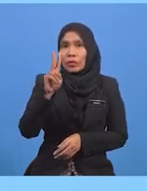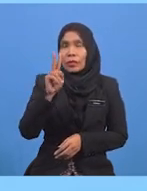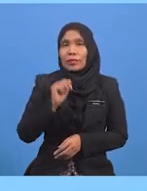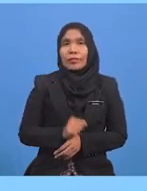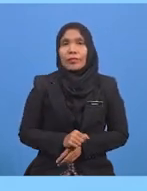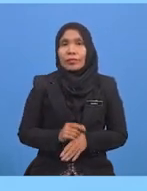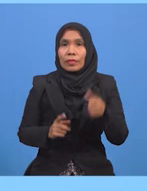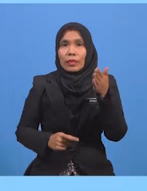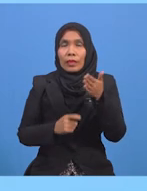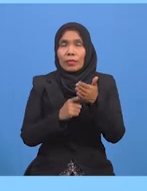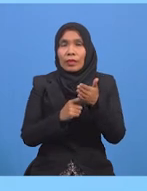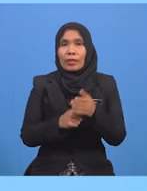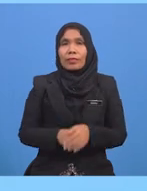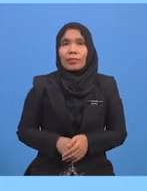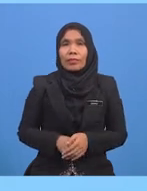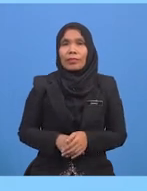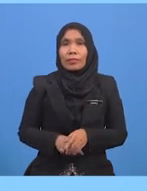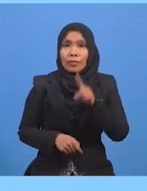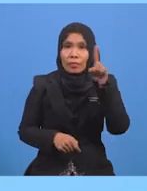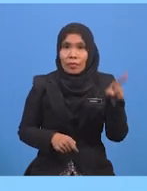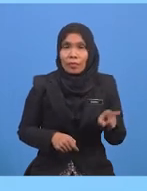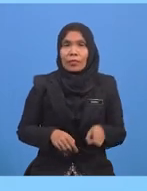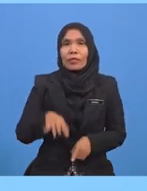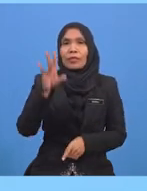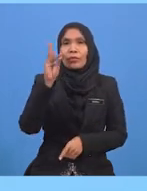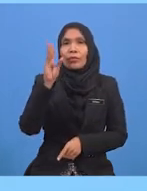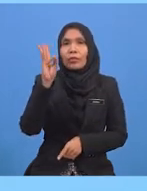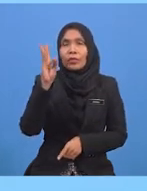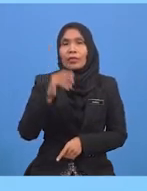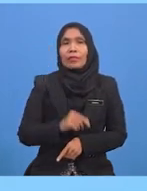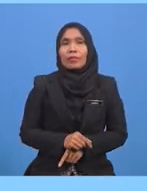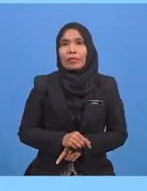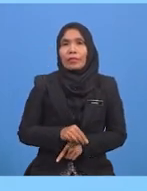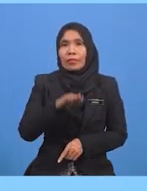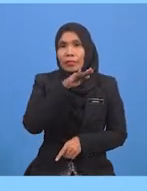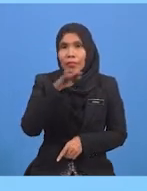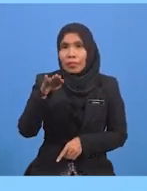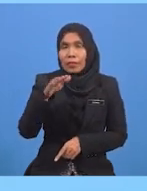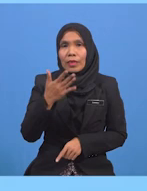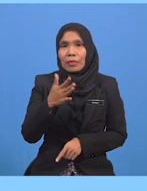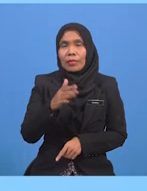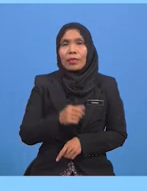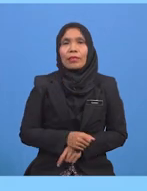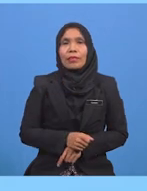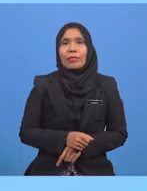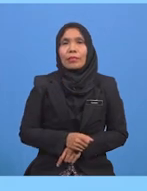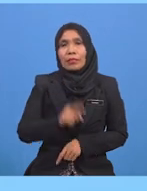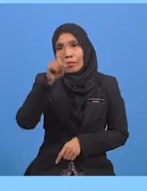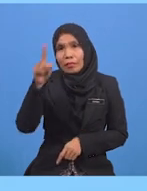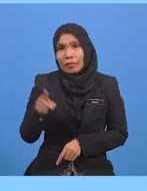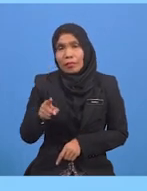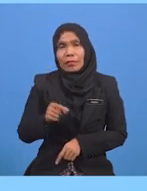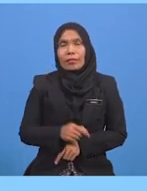2 tambah kurungan 76 per 15